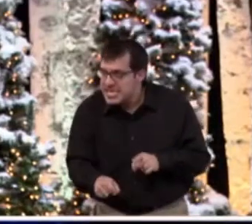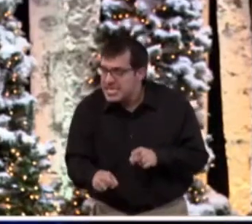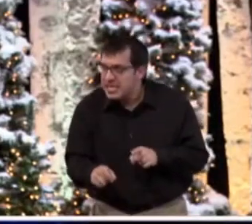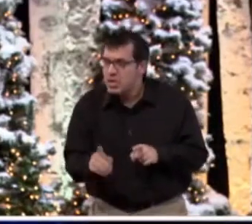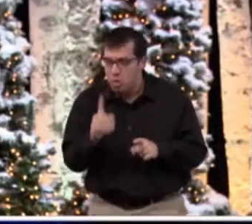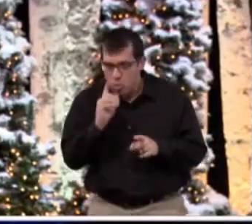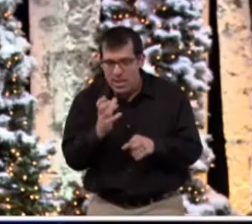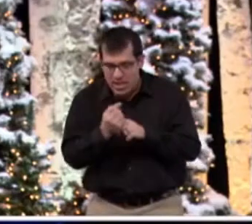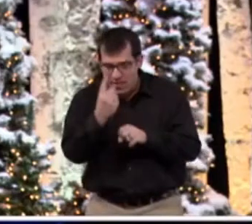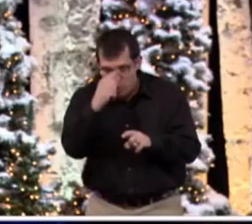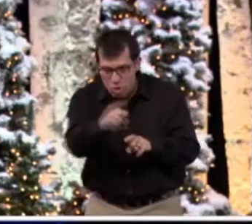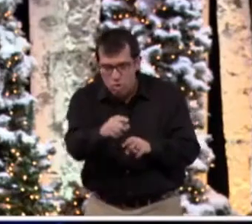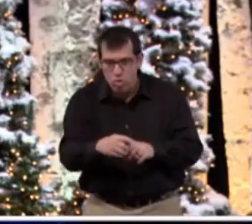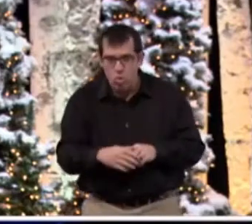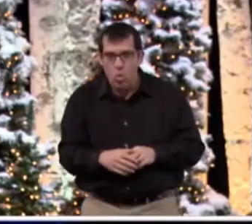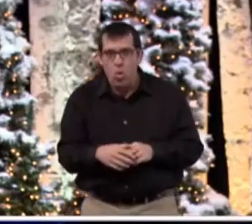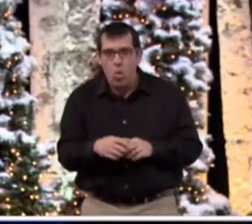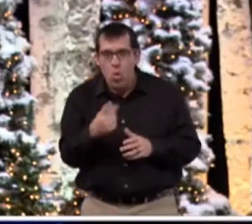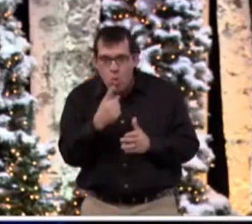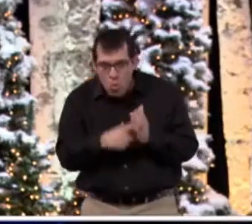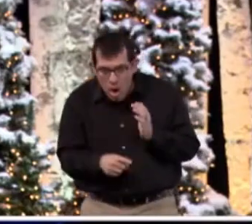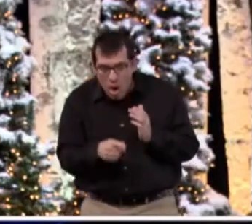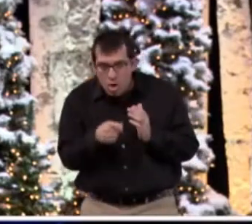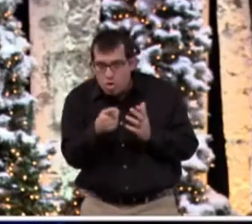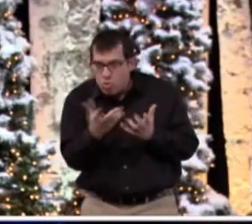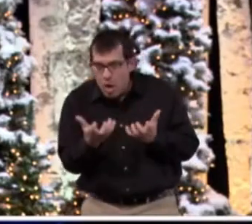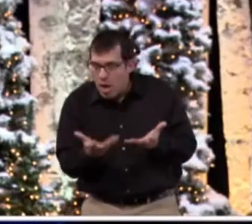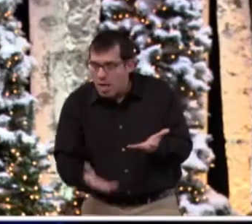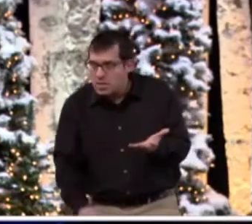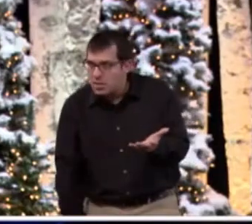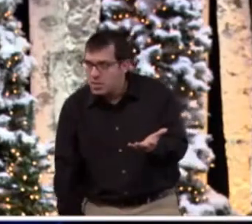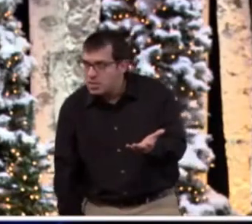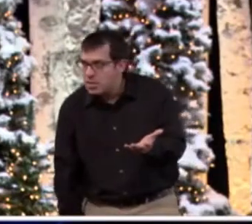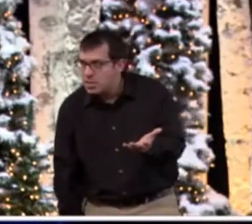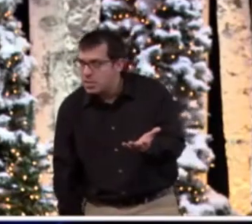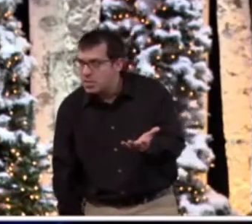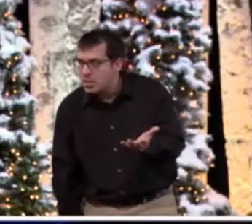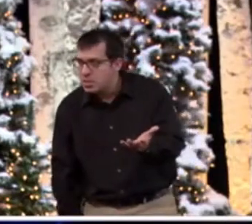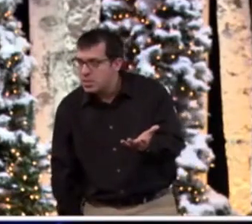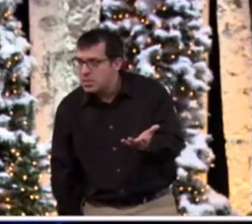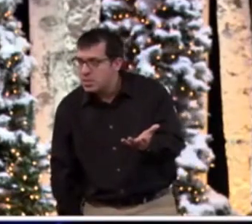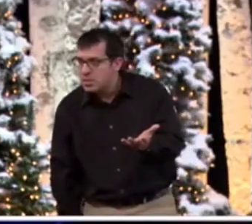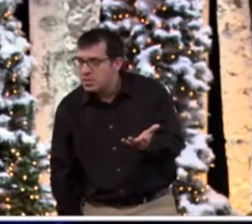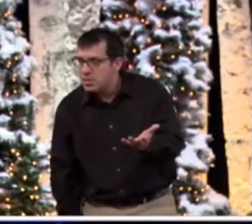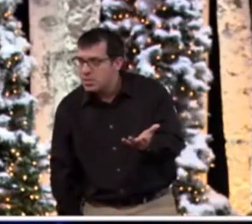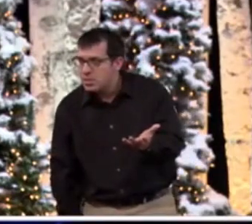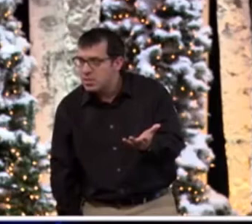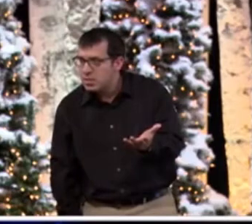तपाईँलाई जे चाहिएको भए तापनि हामी ल्याइदिनेछौँ, तपाईँलाई के चाहिएको छ।